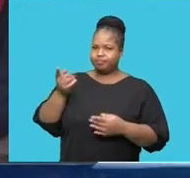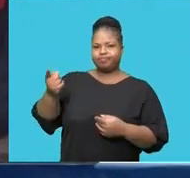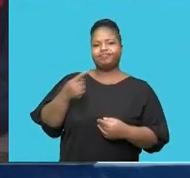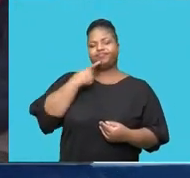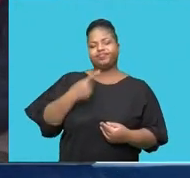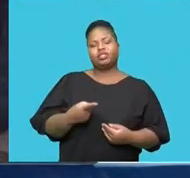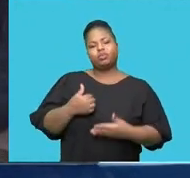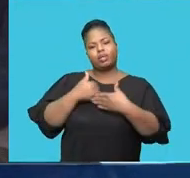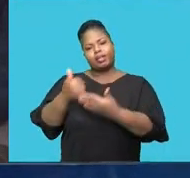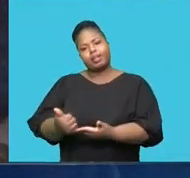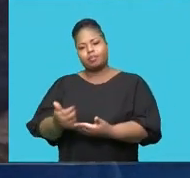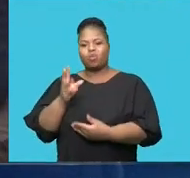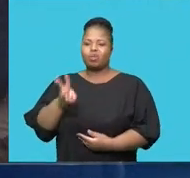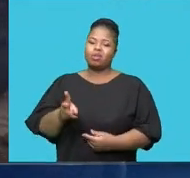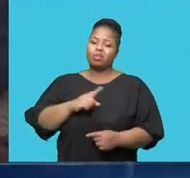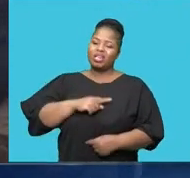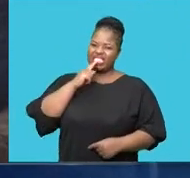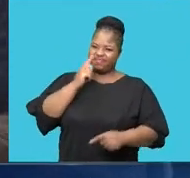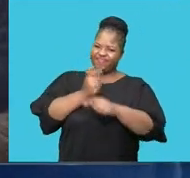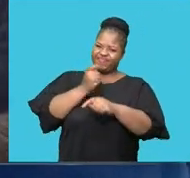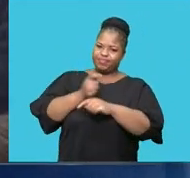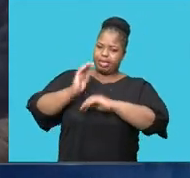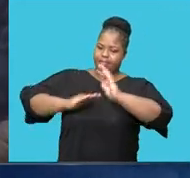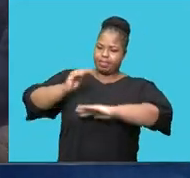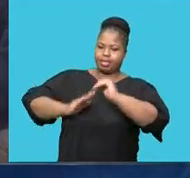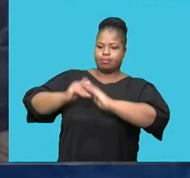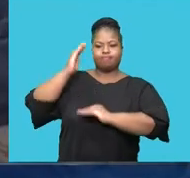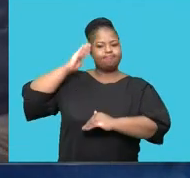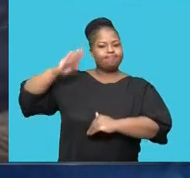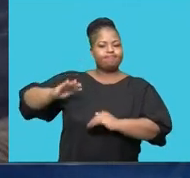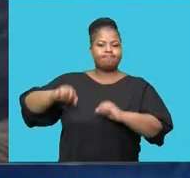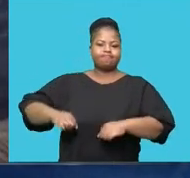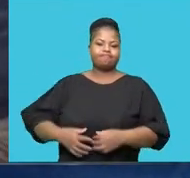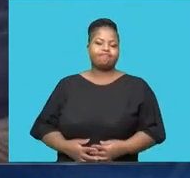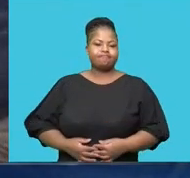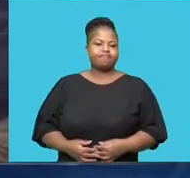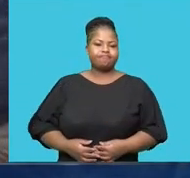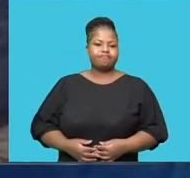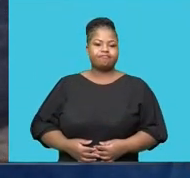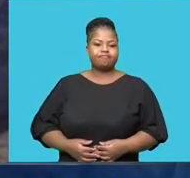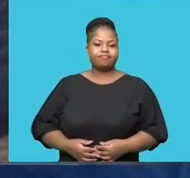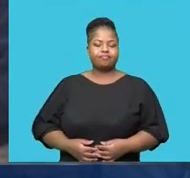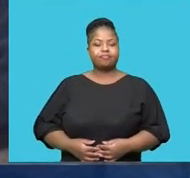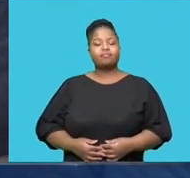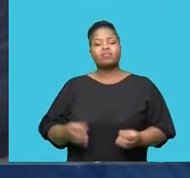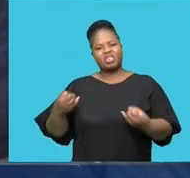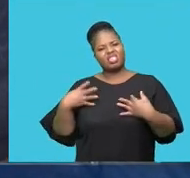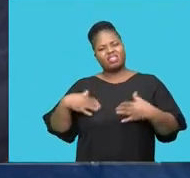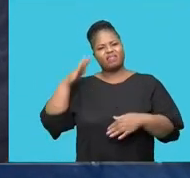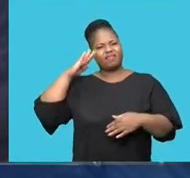ngezinsiza kwakha okuyimikhukhu yokuba bevuselele izindawo zabo zokufihla ikhanda. The last thing is the cook, I